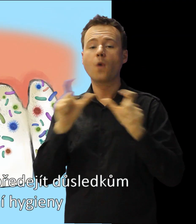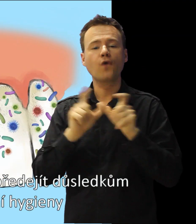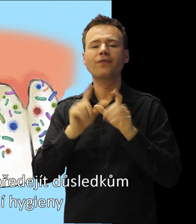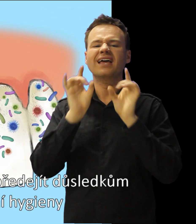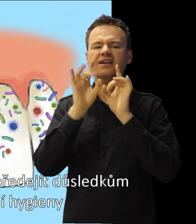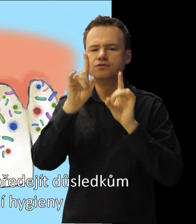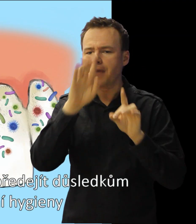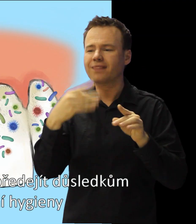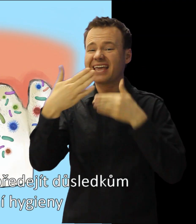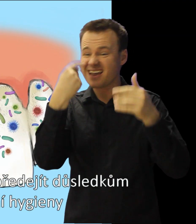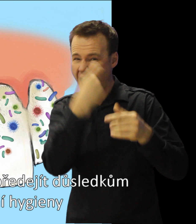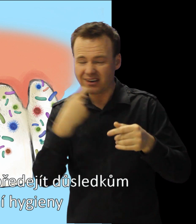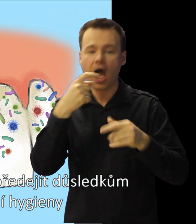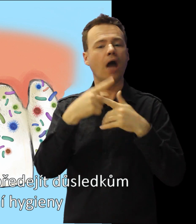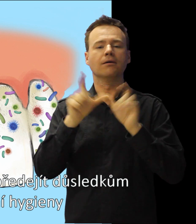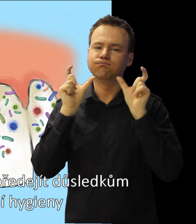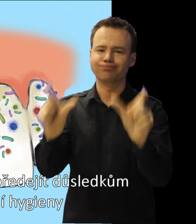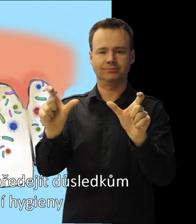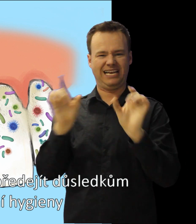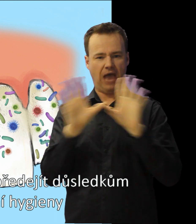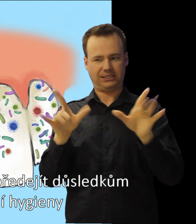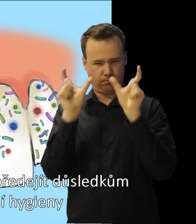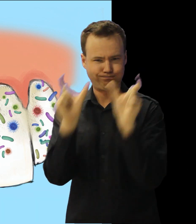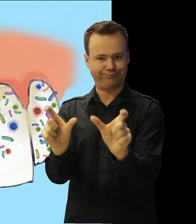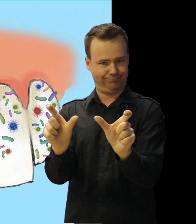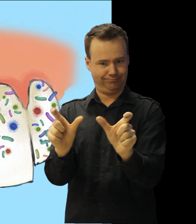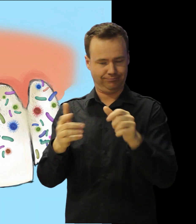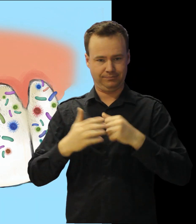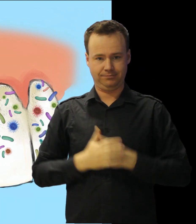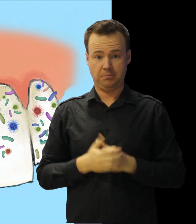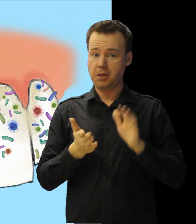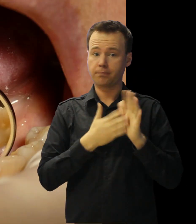tak můžeme předejít důsledkům špatné ústní hygieny,